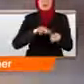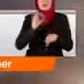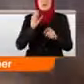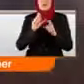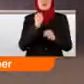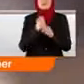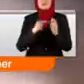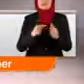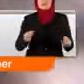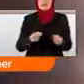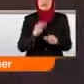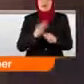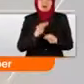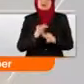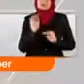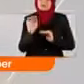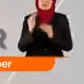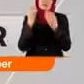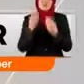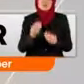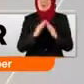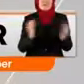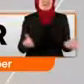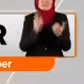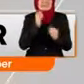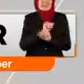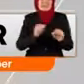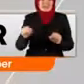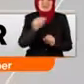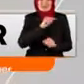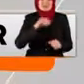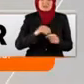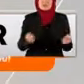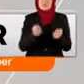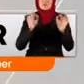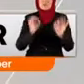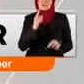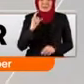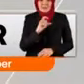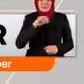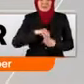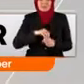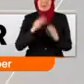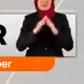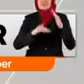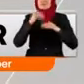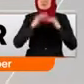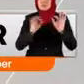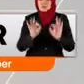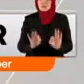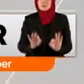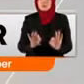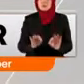yangında zarar görenler içinde düğmeye basıldı içerisinde evlerinin inşaatına başlanacak